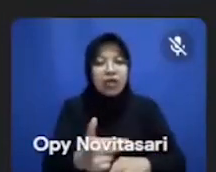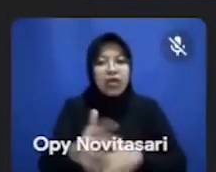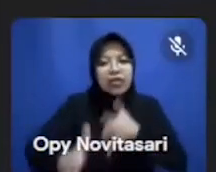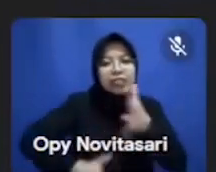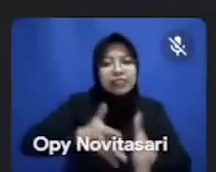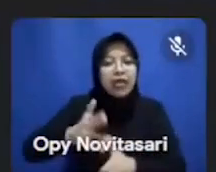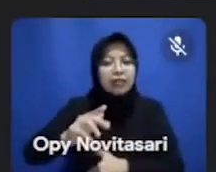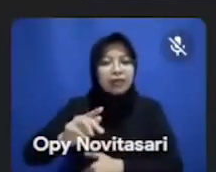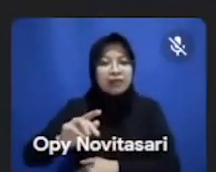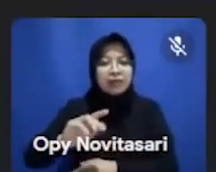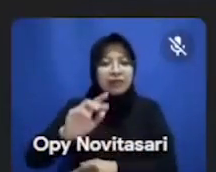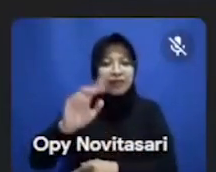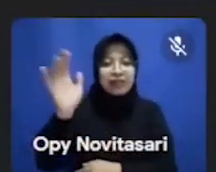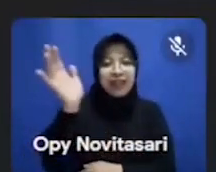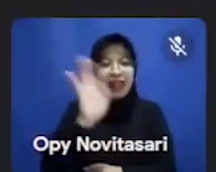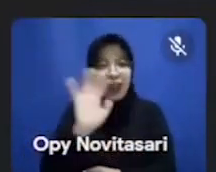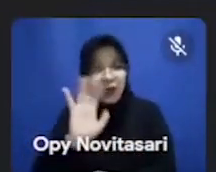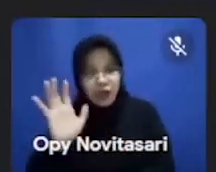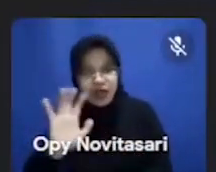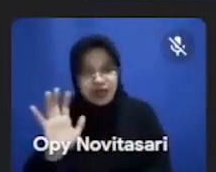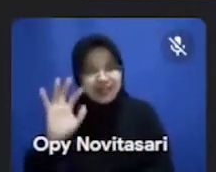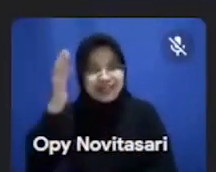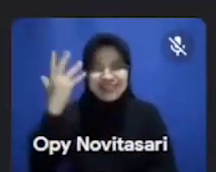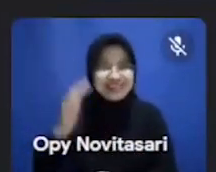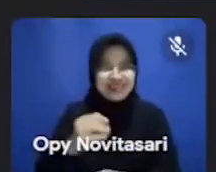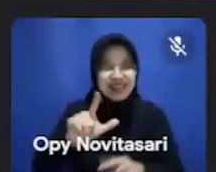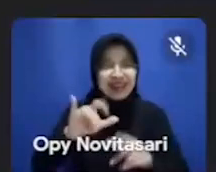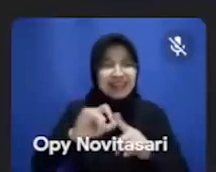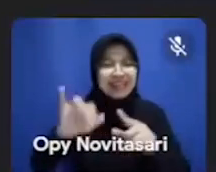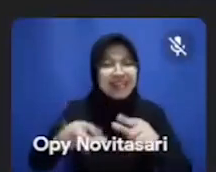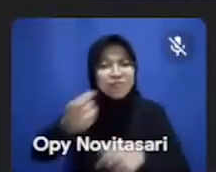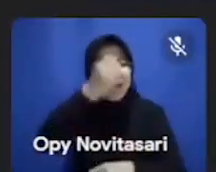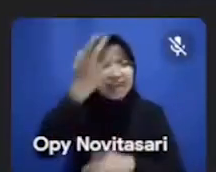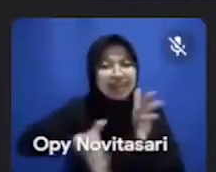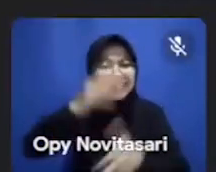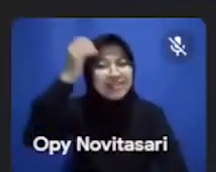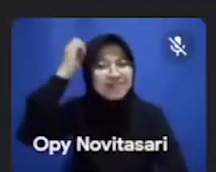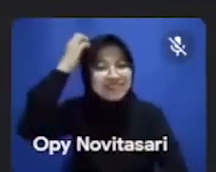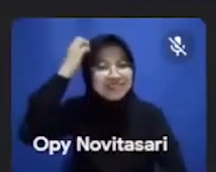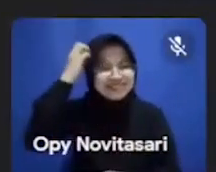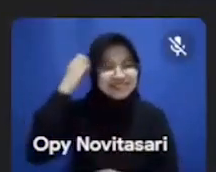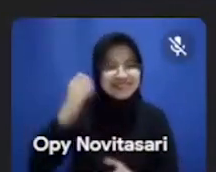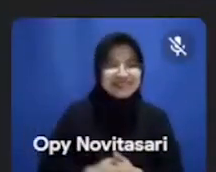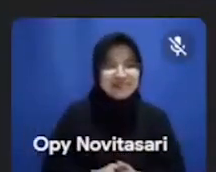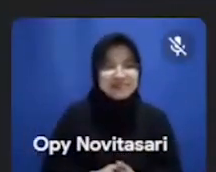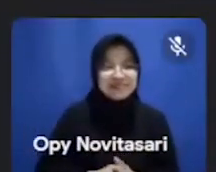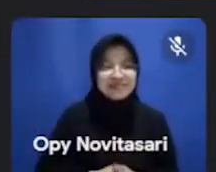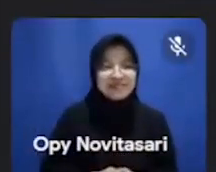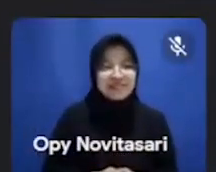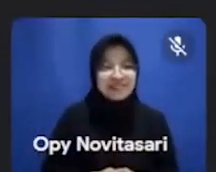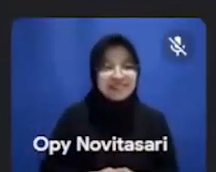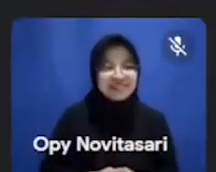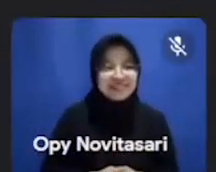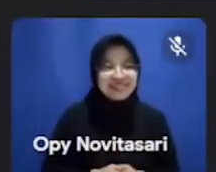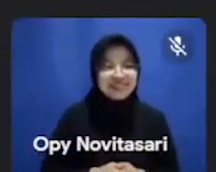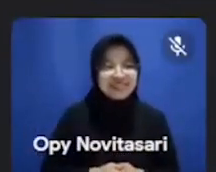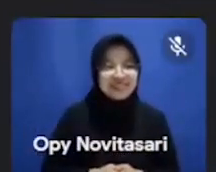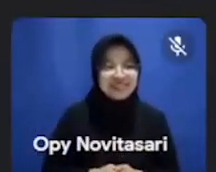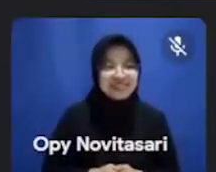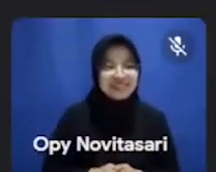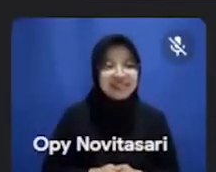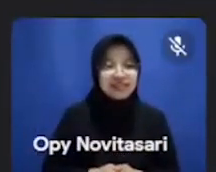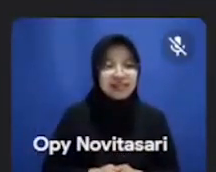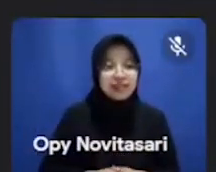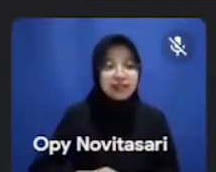Oh ya halo mbakd itu mungkin mau menyampaikan pertanyaan sendiri atau cukup saya bacakan